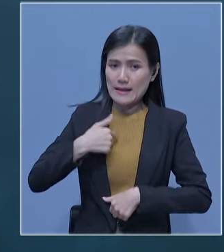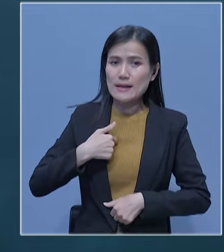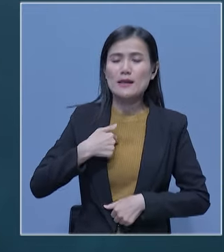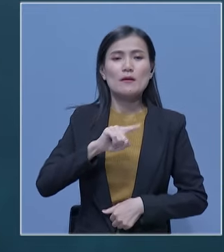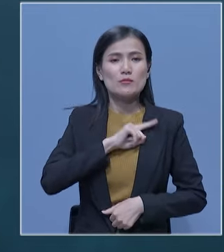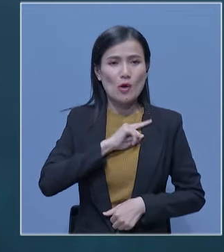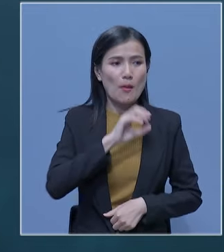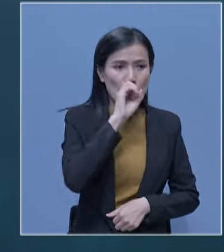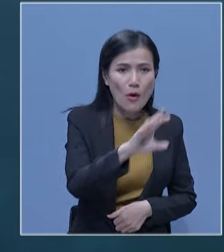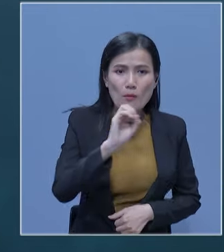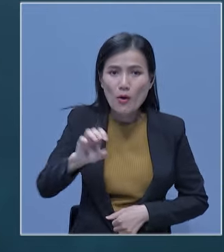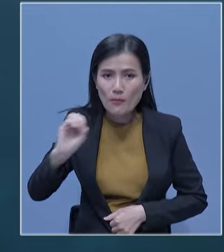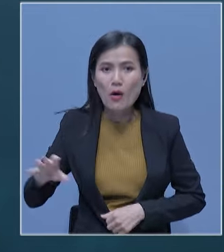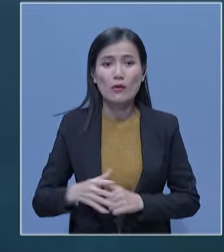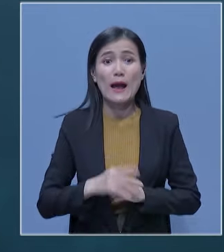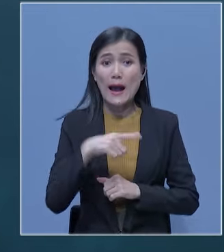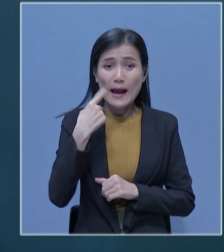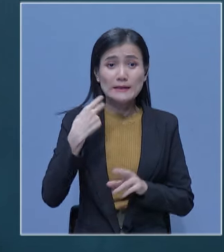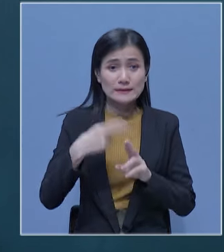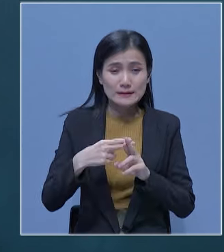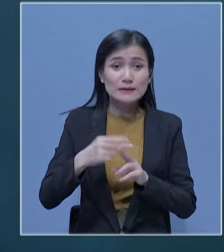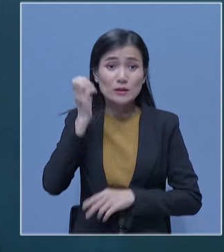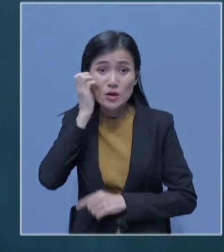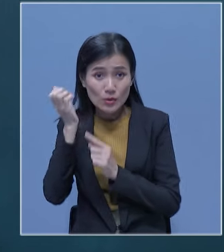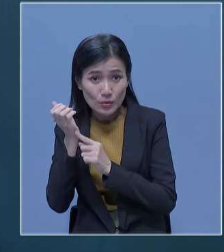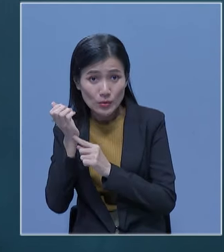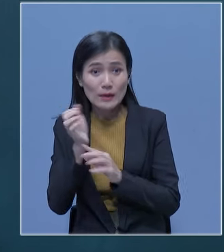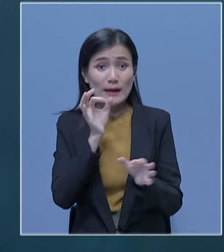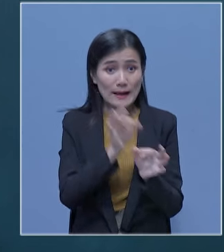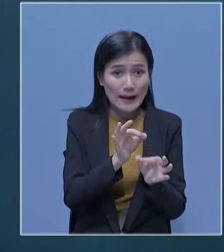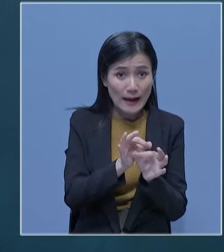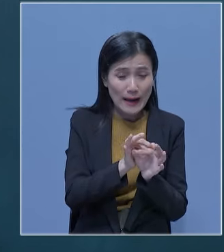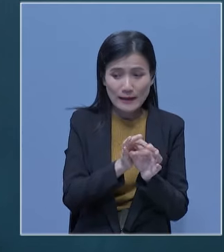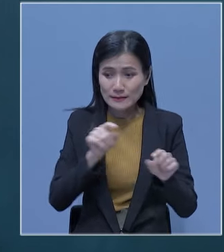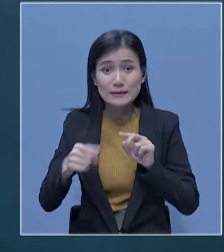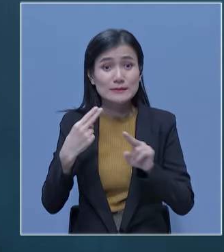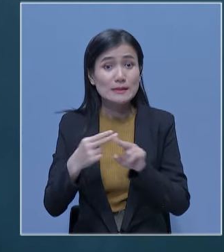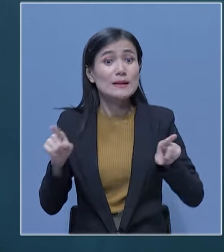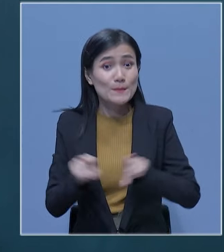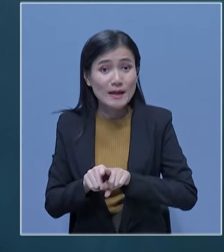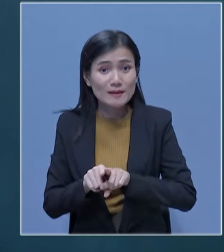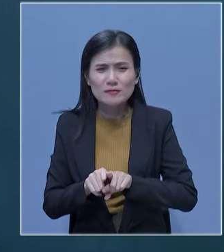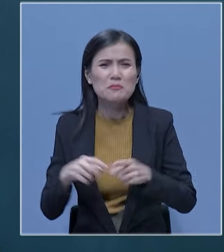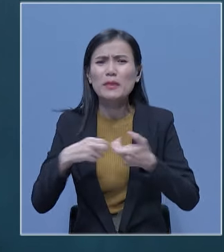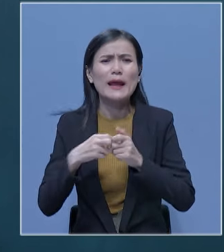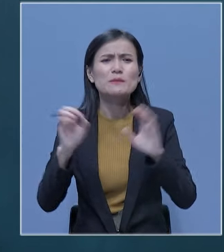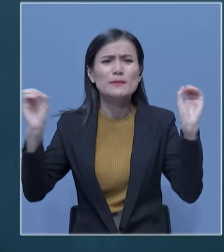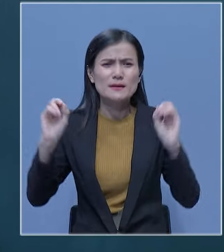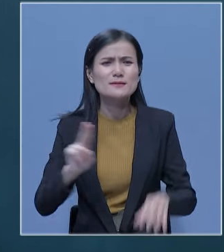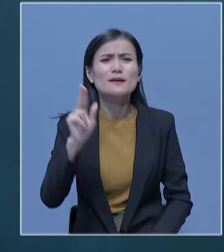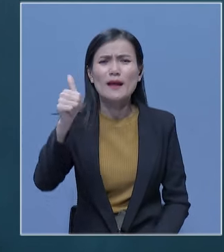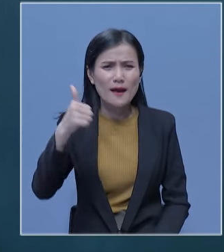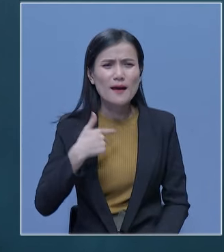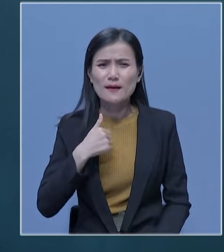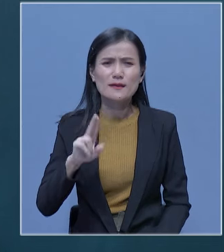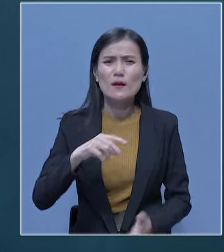บคนที่มีชื่อซิมตรงกับบัญชีธนาคารอันนี้ไม่ต้องดำเนินการอะไรเลยนะคะทุกอย่างใช้งานตามปก